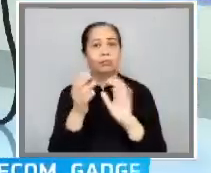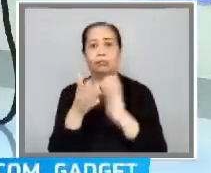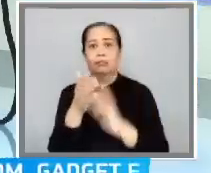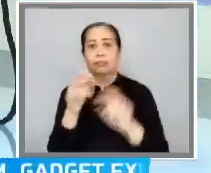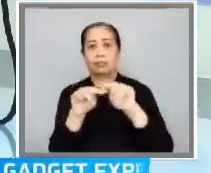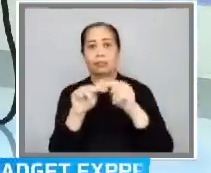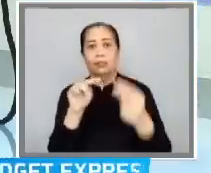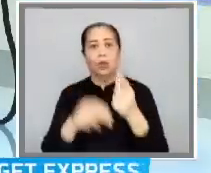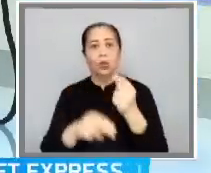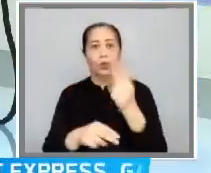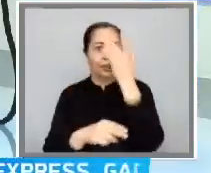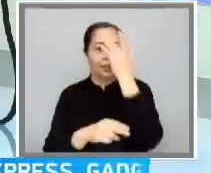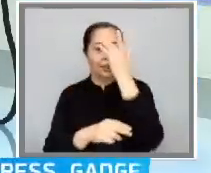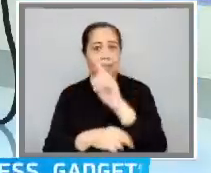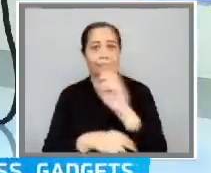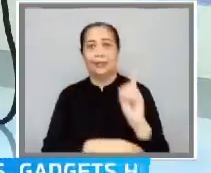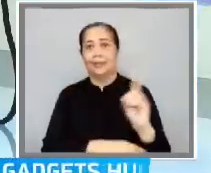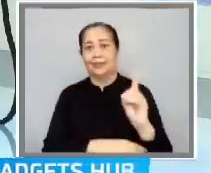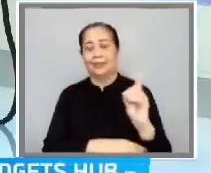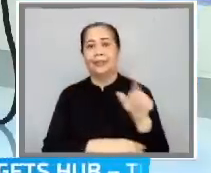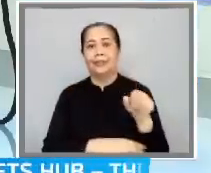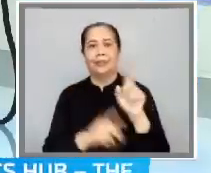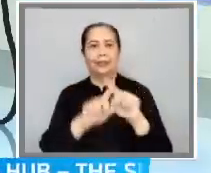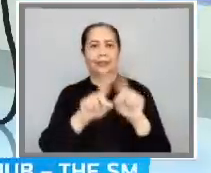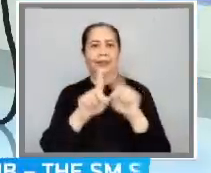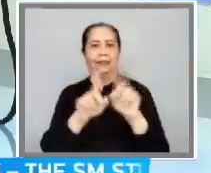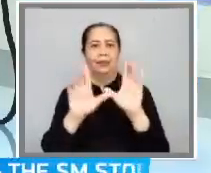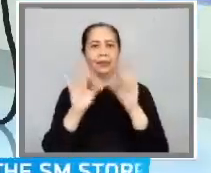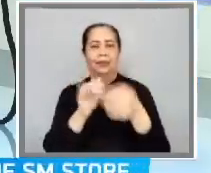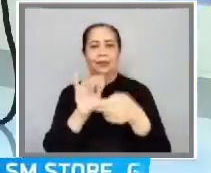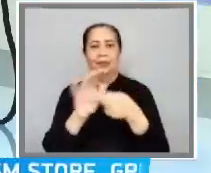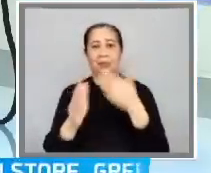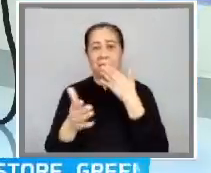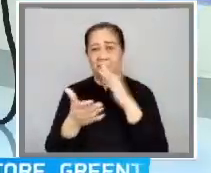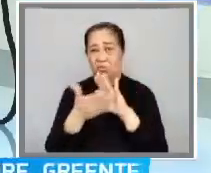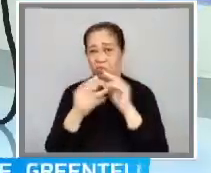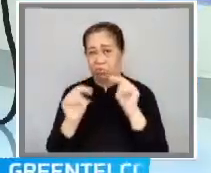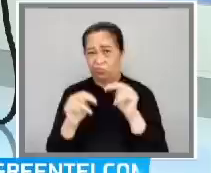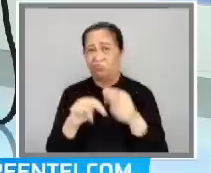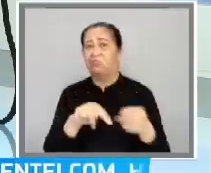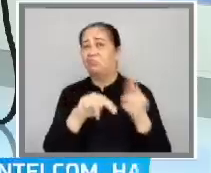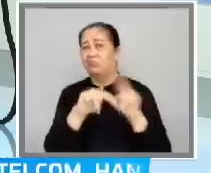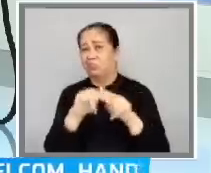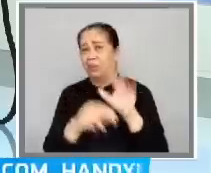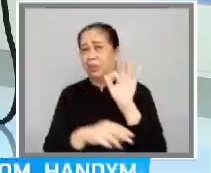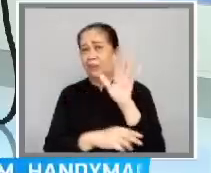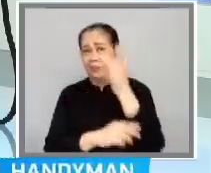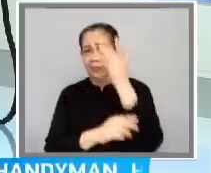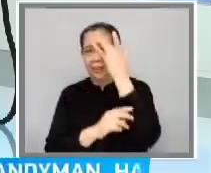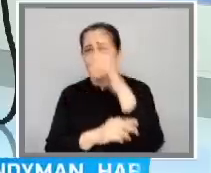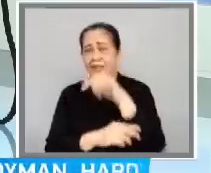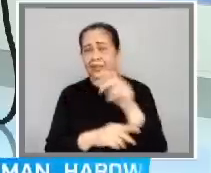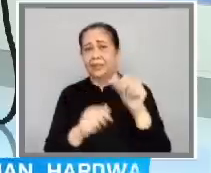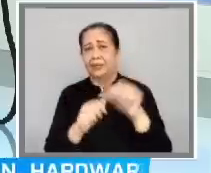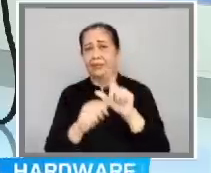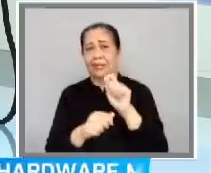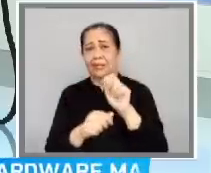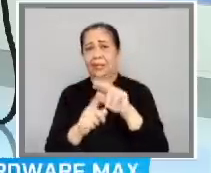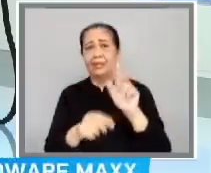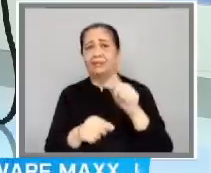centavos kada litro ng diesel ang oil companies. Ang bad news, tumaas naman ng 95 centavos sa kada litro ng